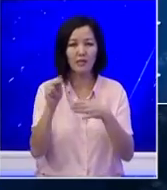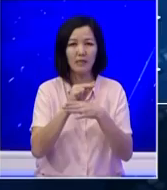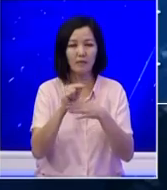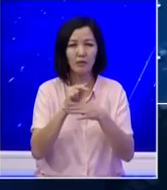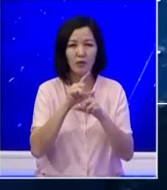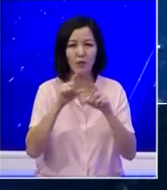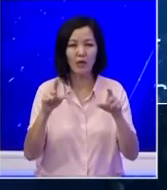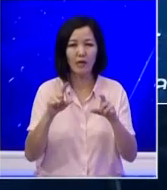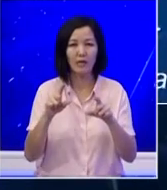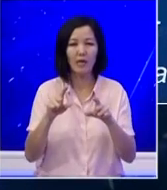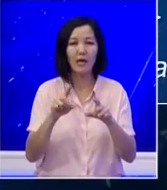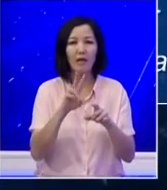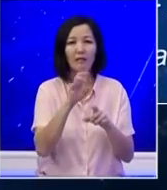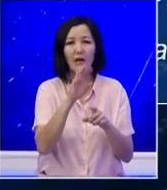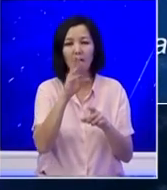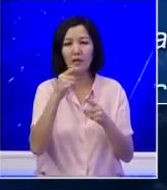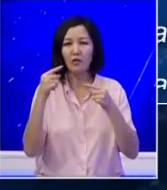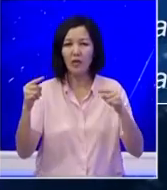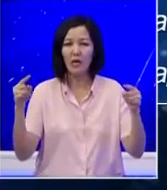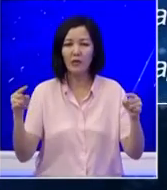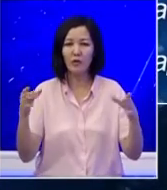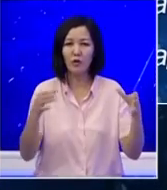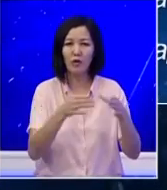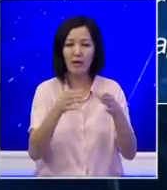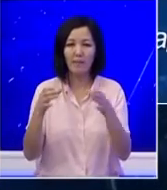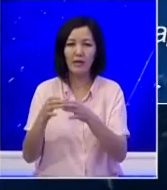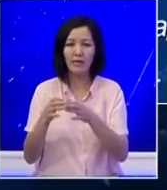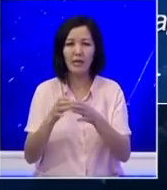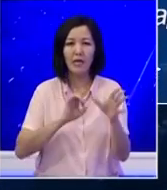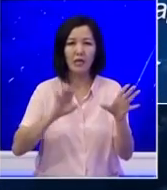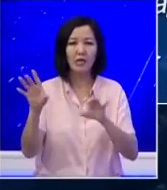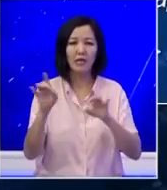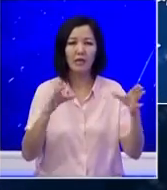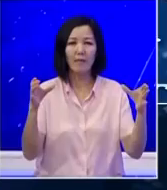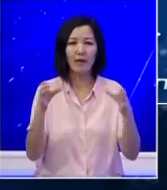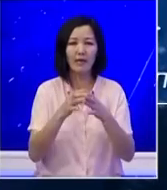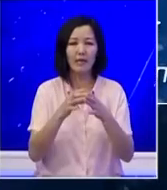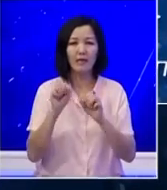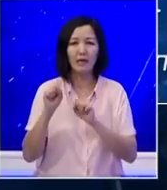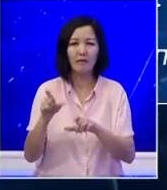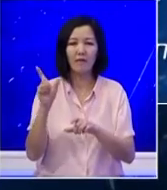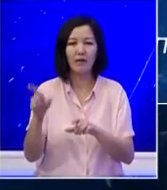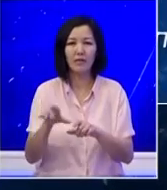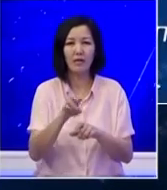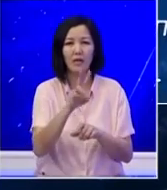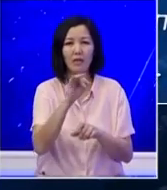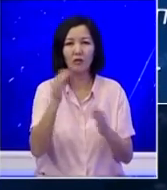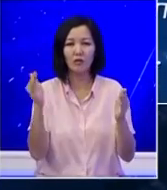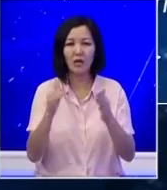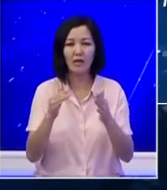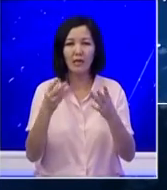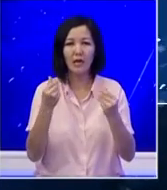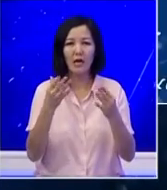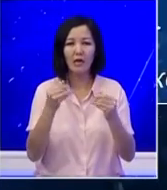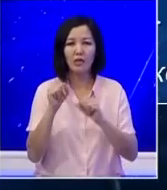клиникалар, жылжымайтын мүлікпен операцияларды жүзеге асыратын компаниялар, жарнама агенттіктері, адвокаттар, нотариустар, шағын қаржы ұйымдары,